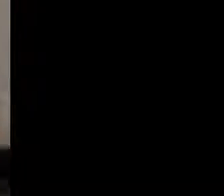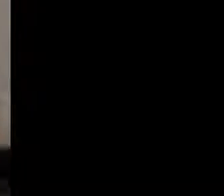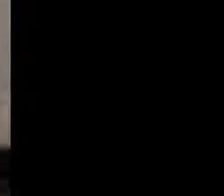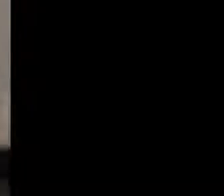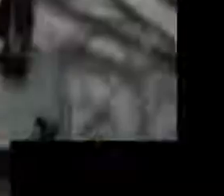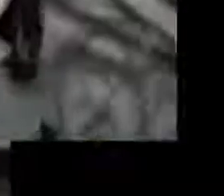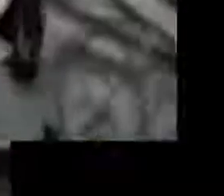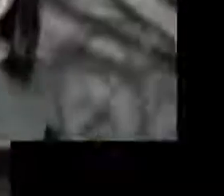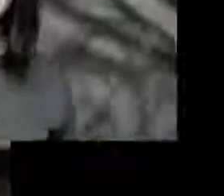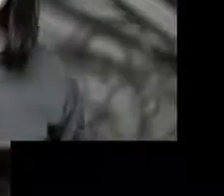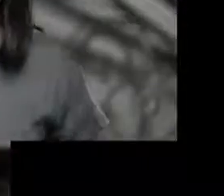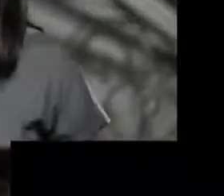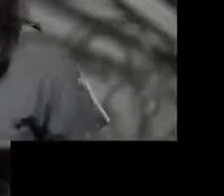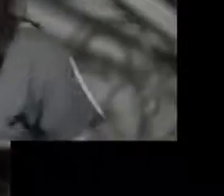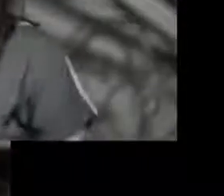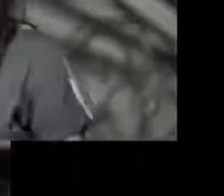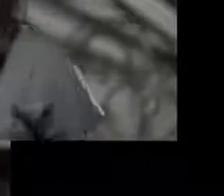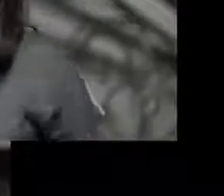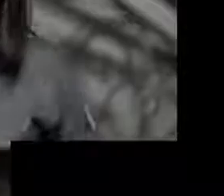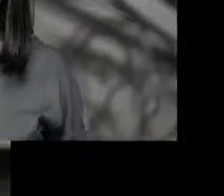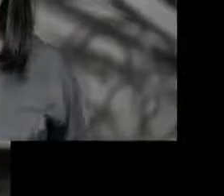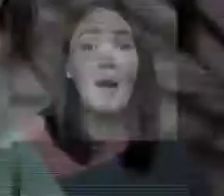kita ibu-ibu